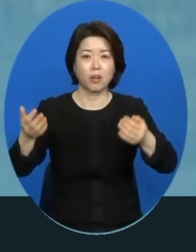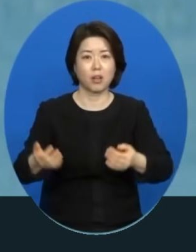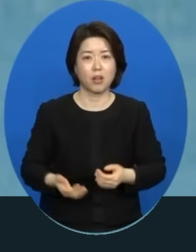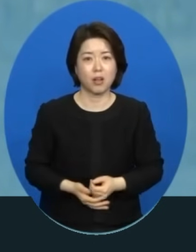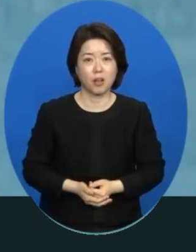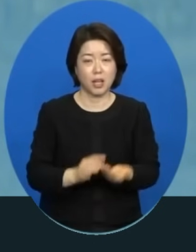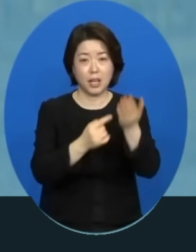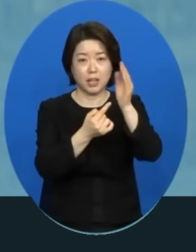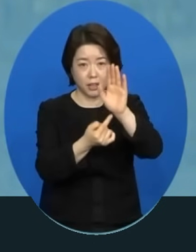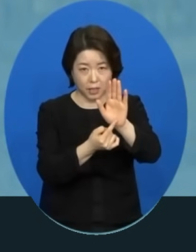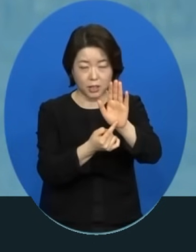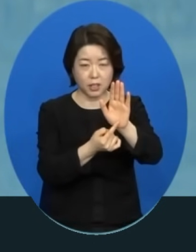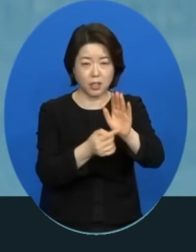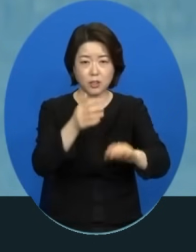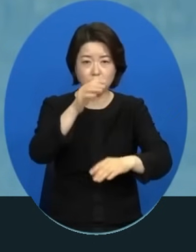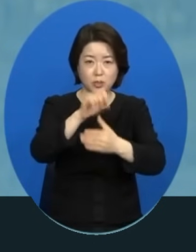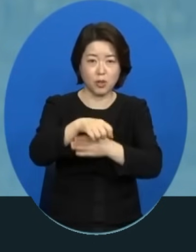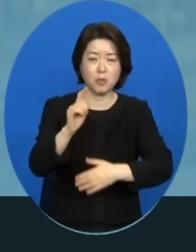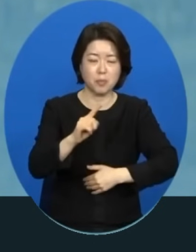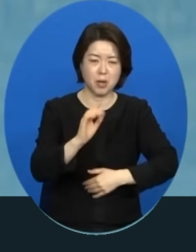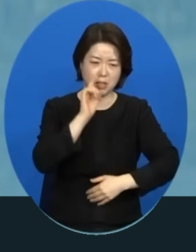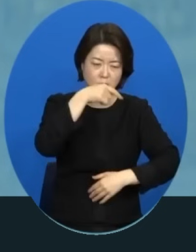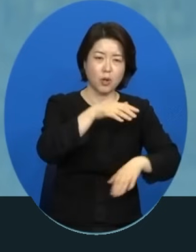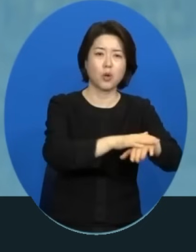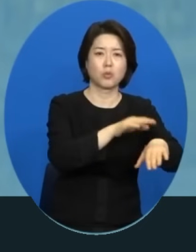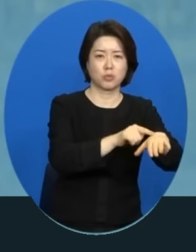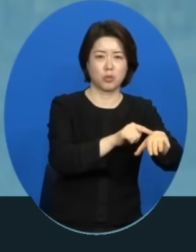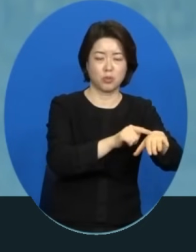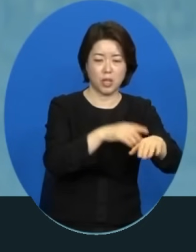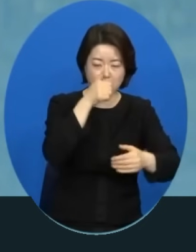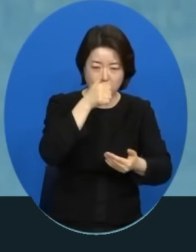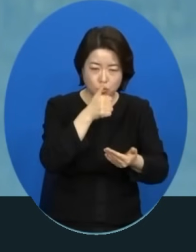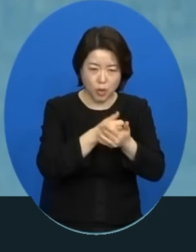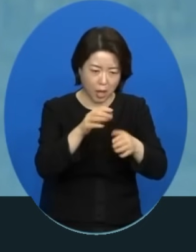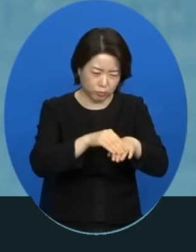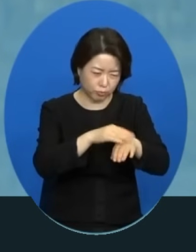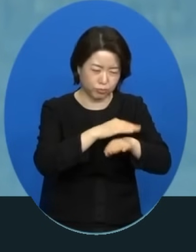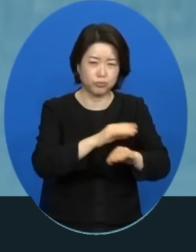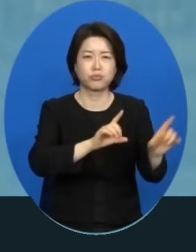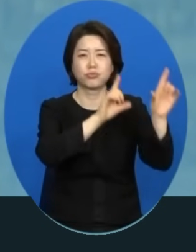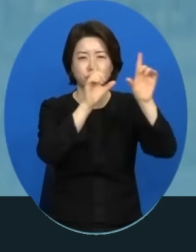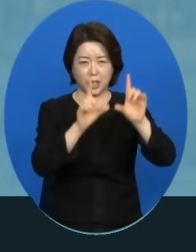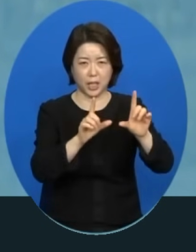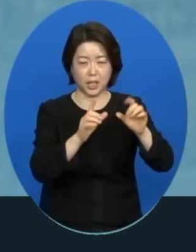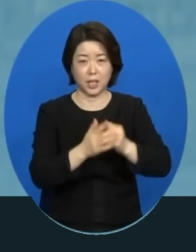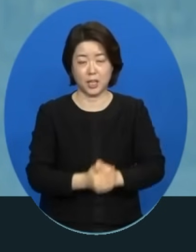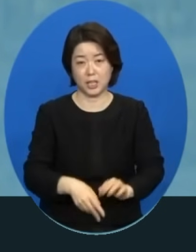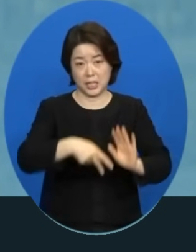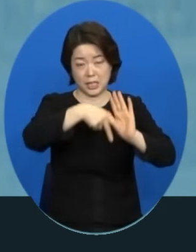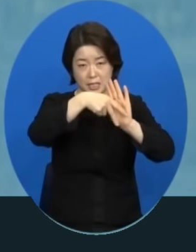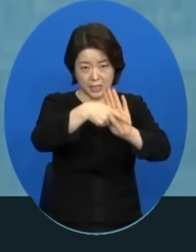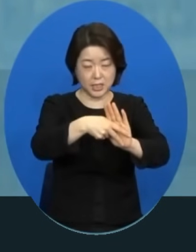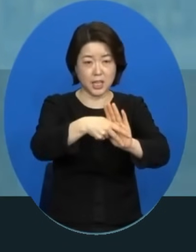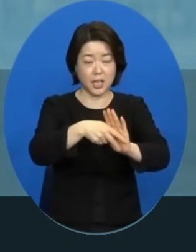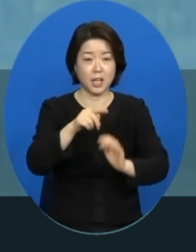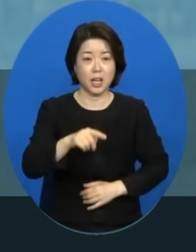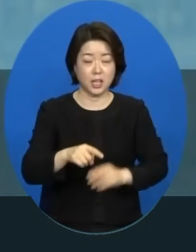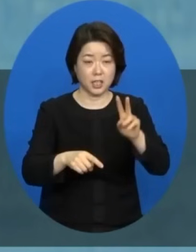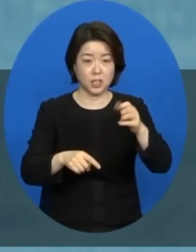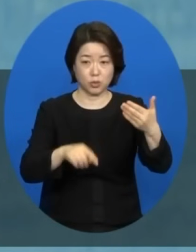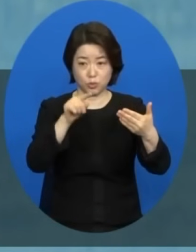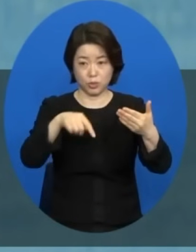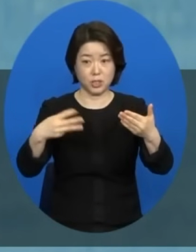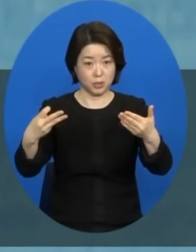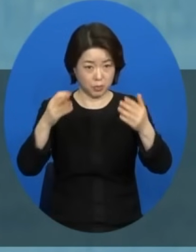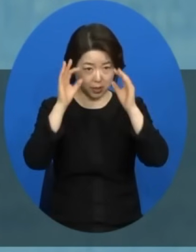열매가 더러운 손과 또한 죄로 물든 삶이라는 것이죠. 이사야 29장 13절에 이렇게 되어 있습니다. 함께